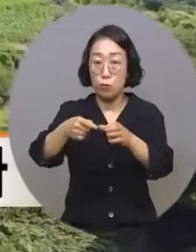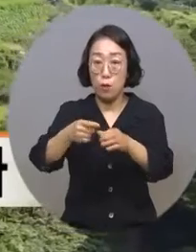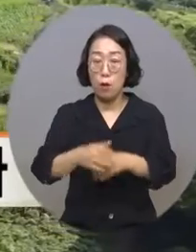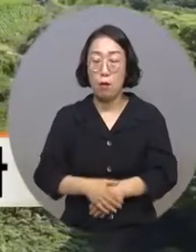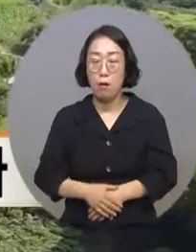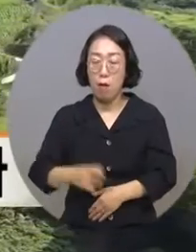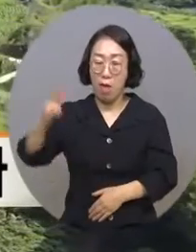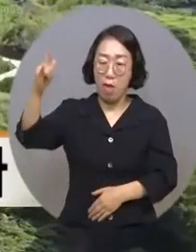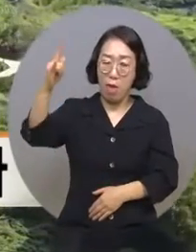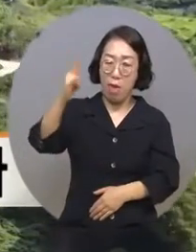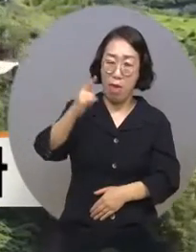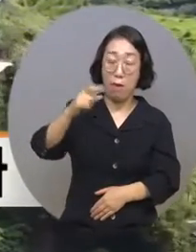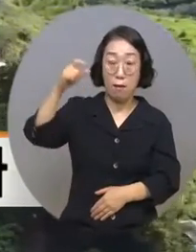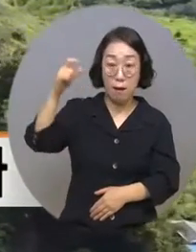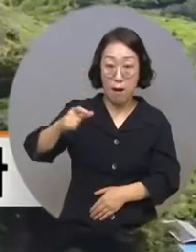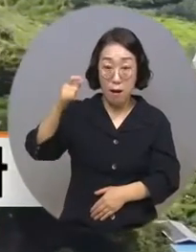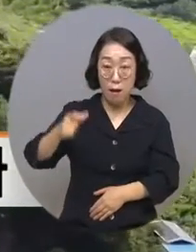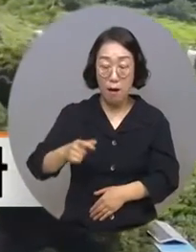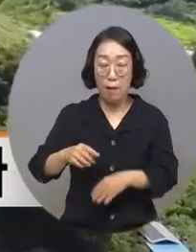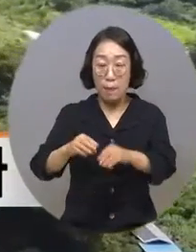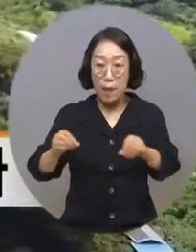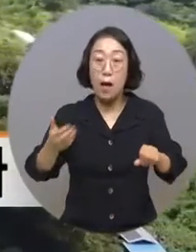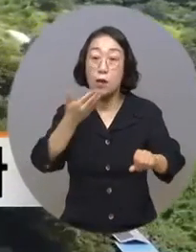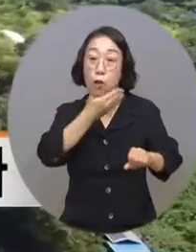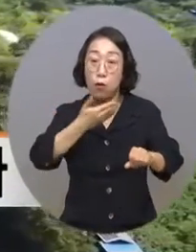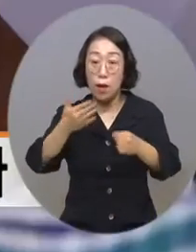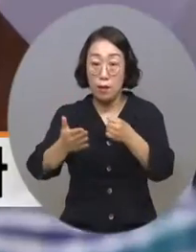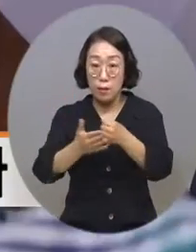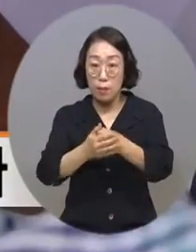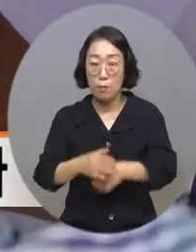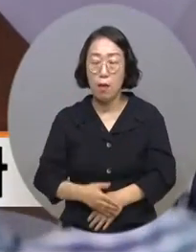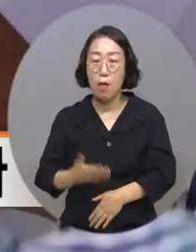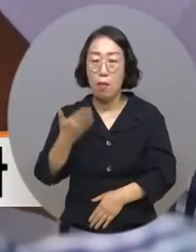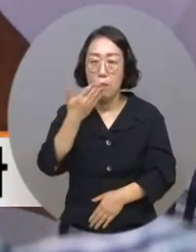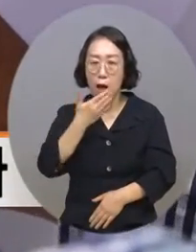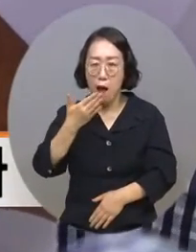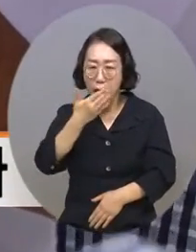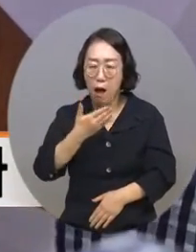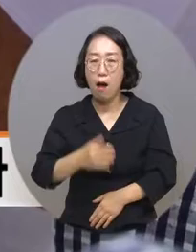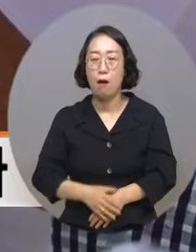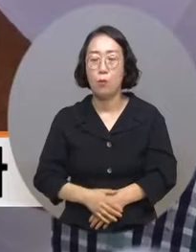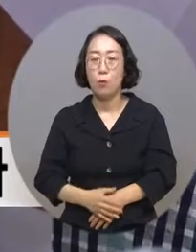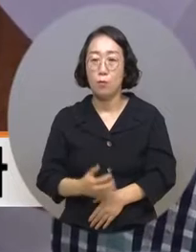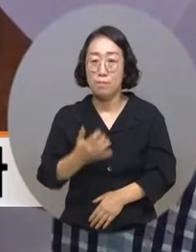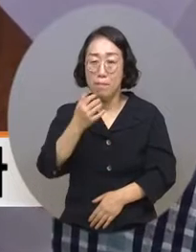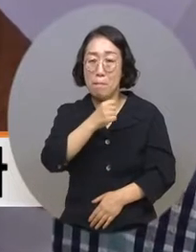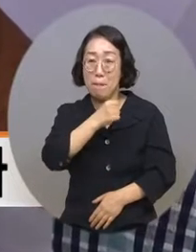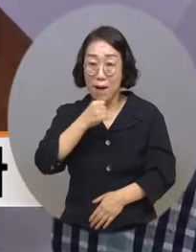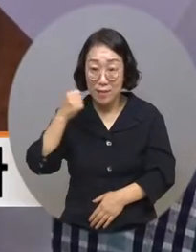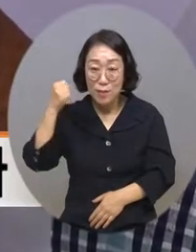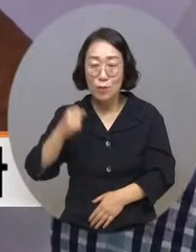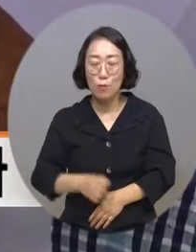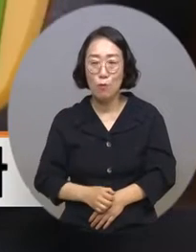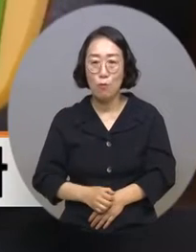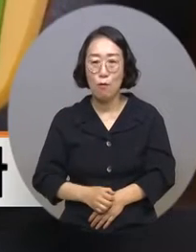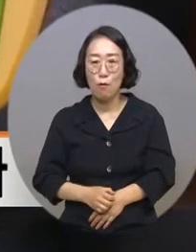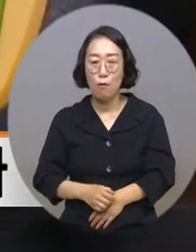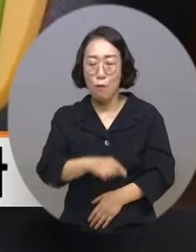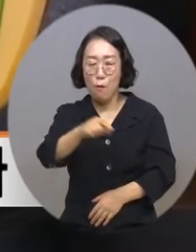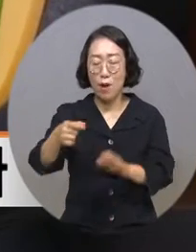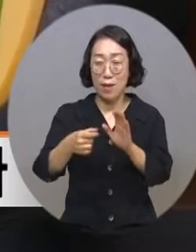풍부한 일조량과 좋은 토질의 영향으로 당도가 높고 향이 뛰어나